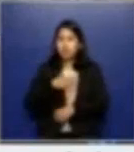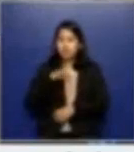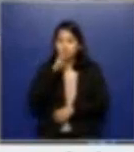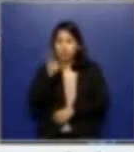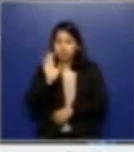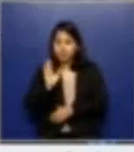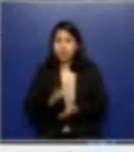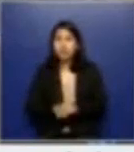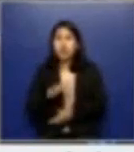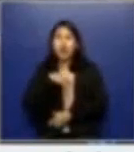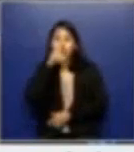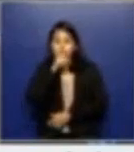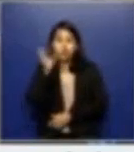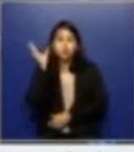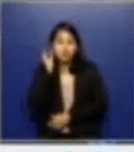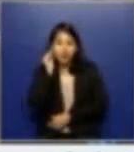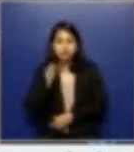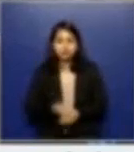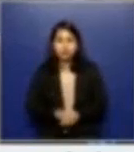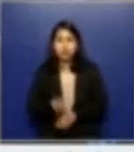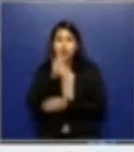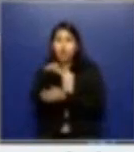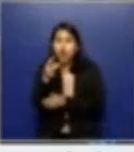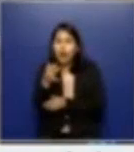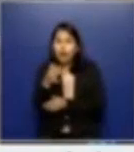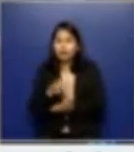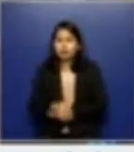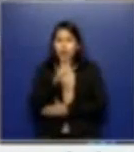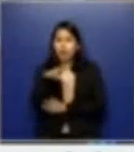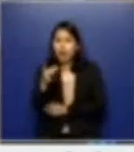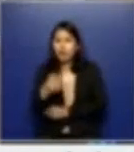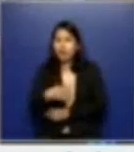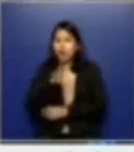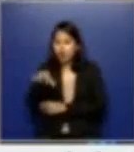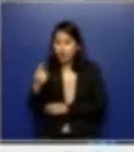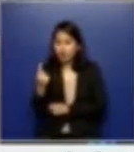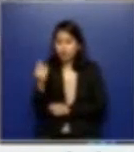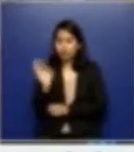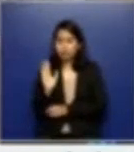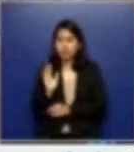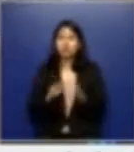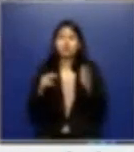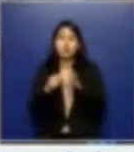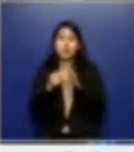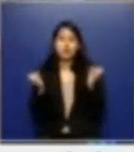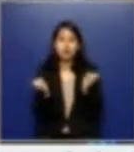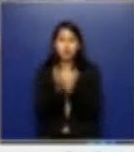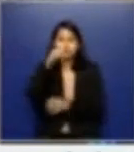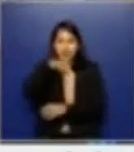มพูดวันท่านจะรู้ว่าหลอกคำโตด้วยแล้วหลอกไม่ได้หลอกท่านอย่างเดียวนี่บ้านเมืองเสียห